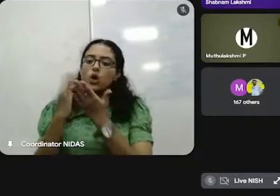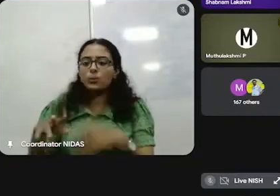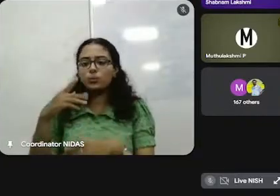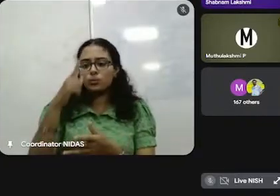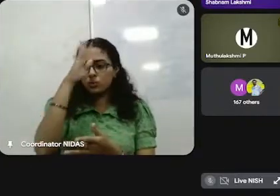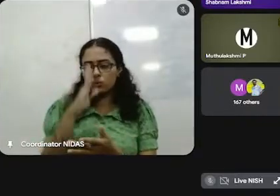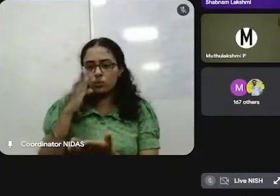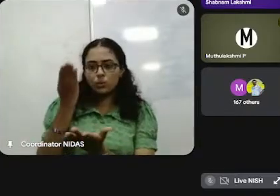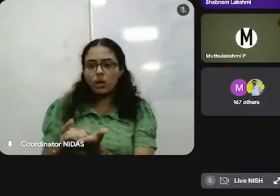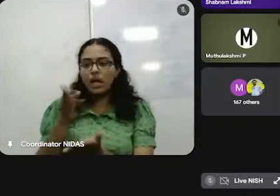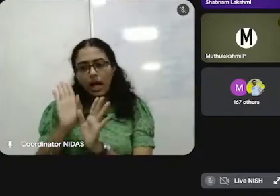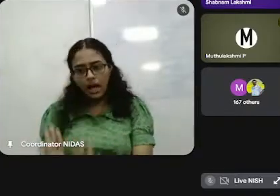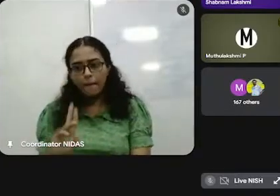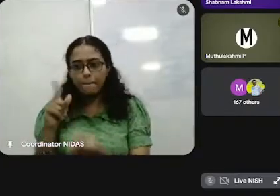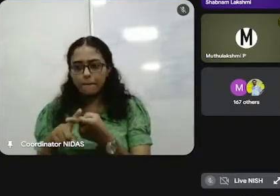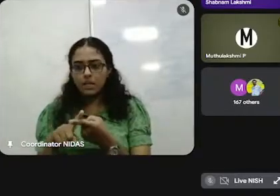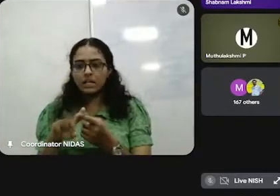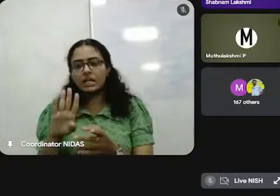പ്രീതി മാഡം ഒന്ന് റെസ്പോണ്ട് ചെയ്യാവോ?